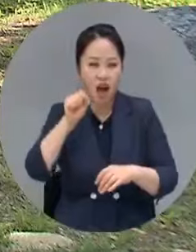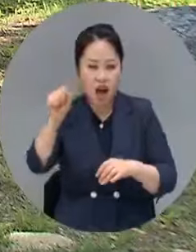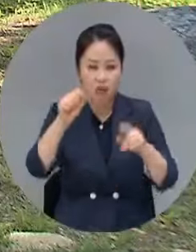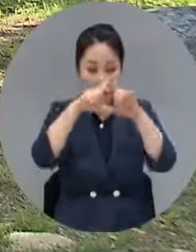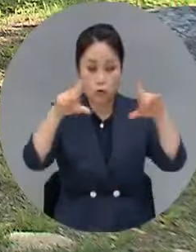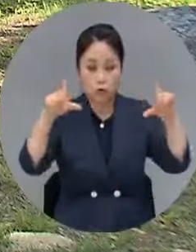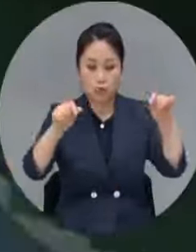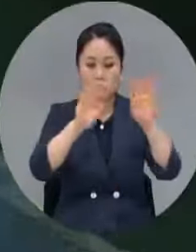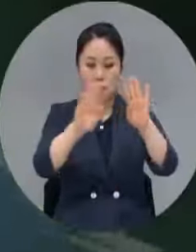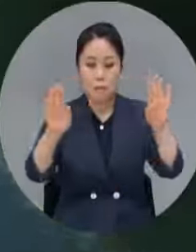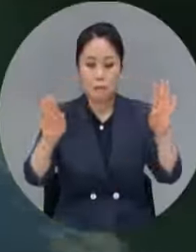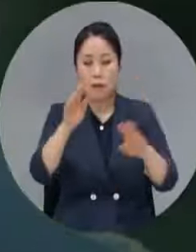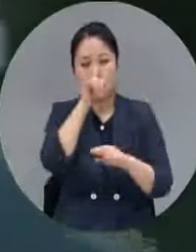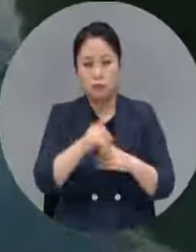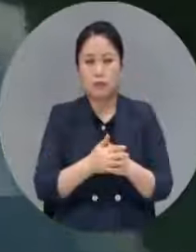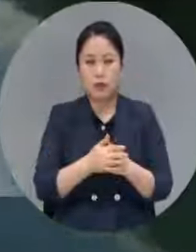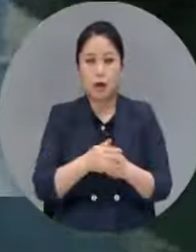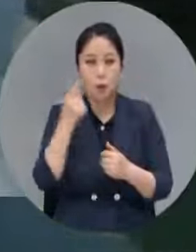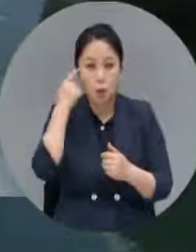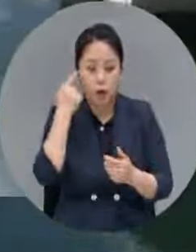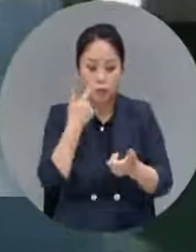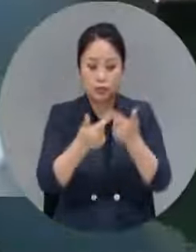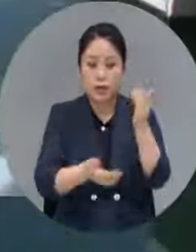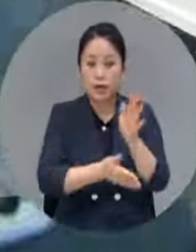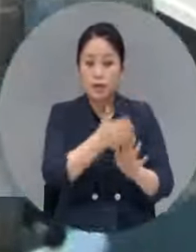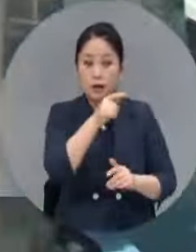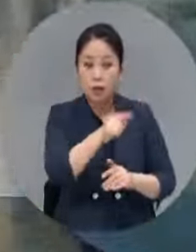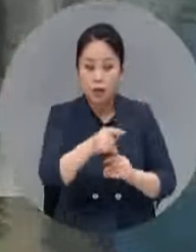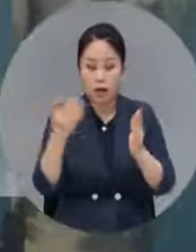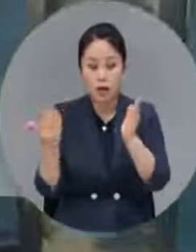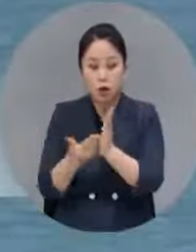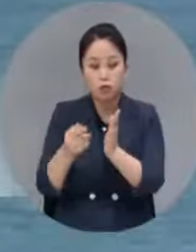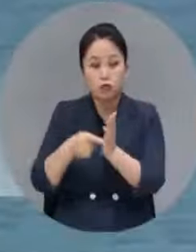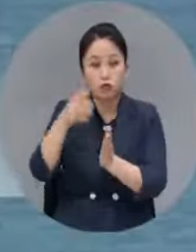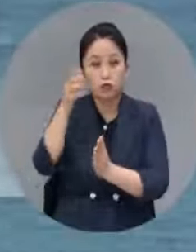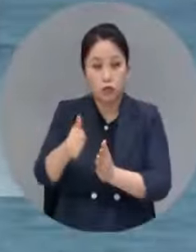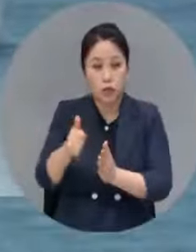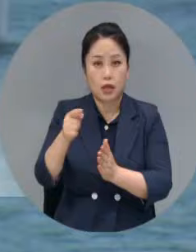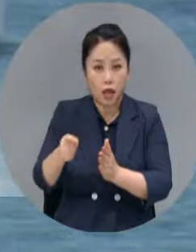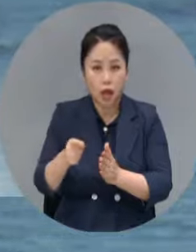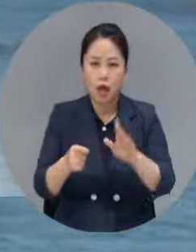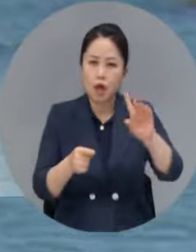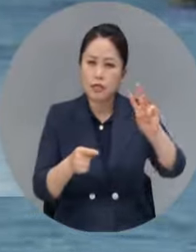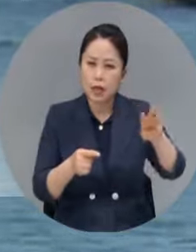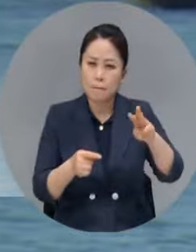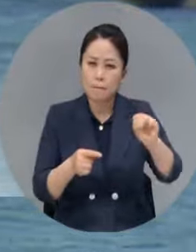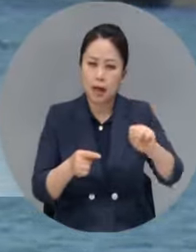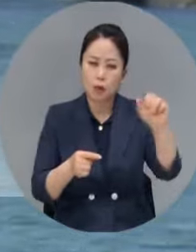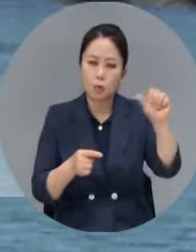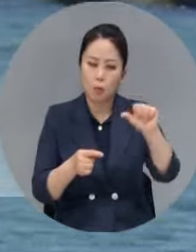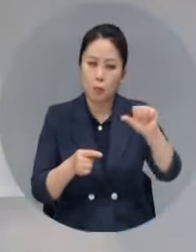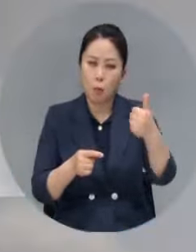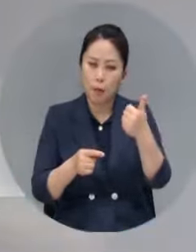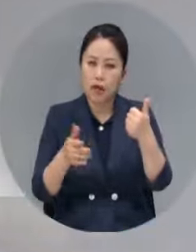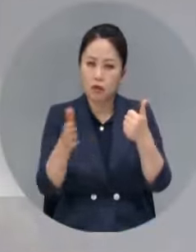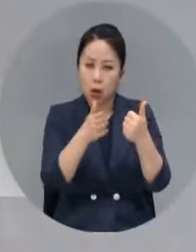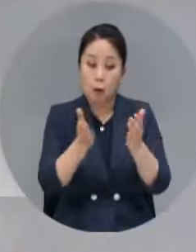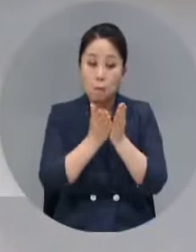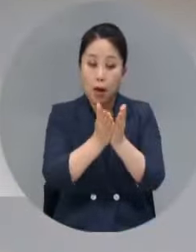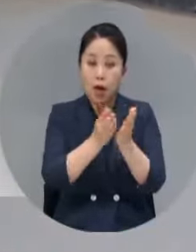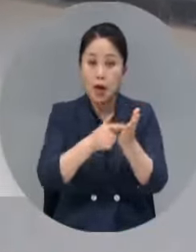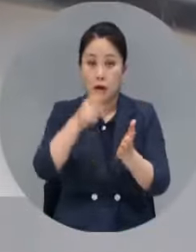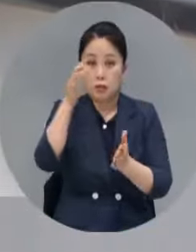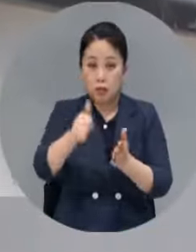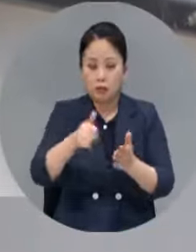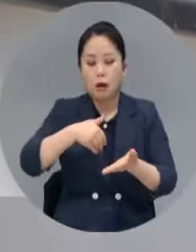붙었습니다. 부산시가 선주들에게 계류된 선박 530여 척을 퇴거하라고 통보했기 때문입니다. 퇴거